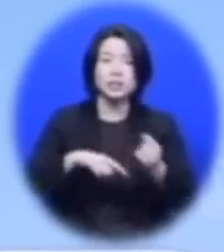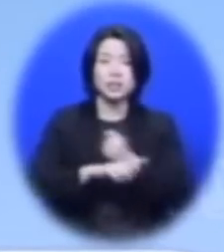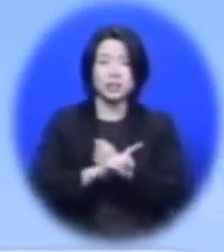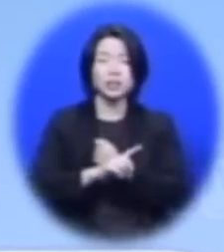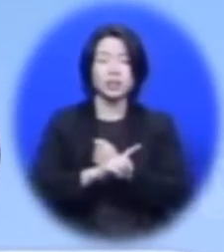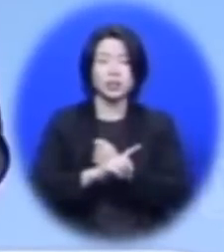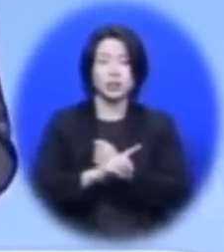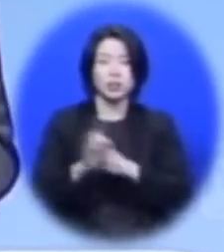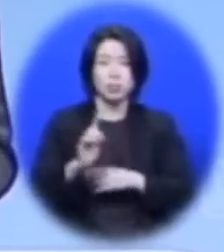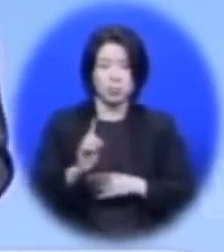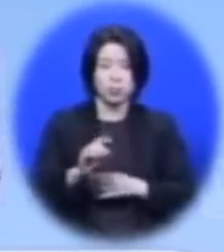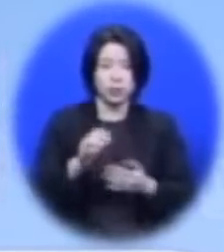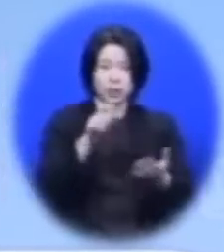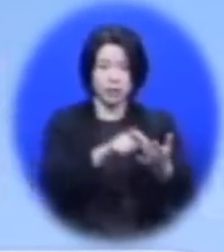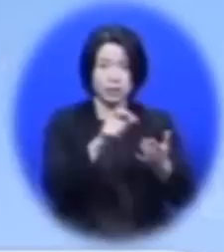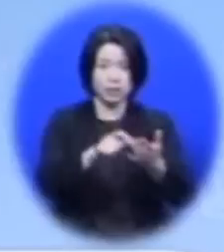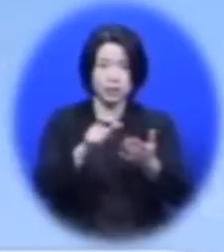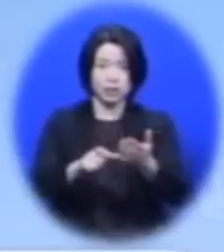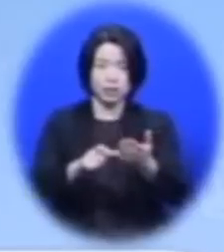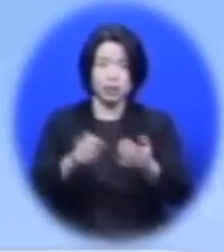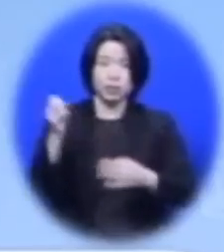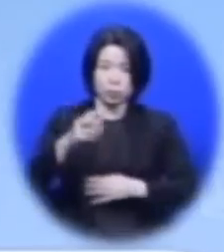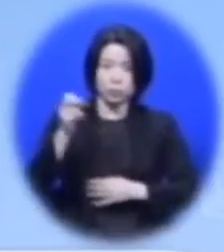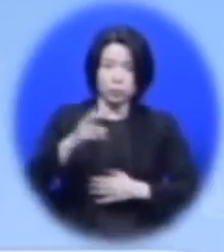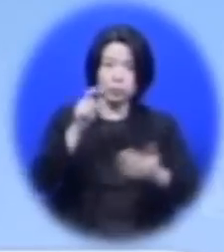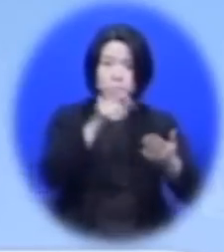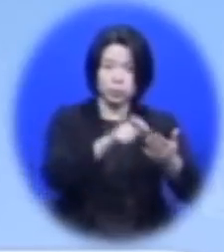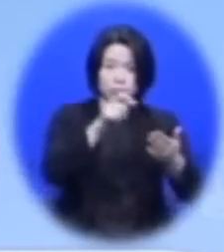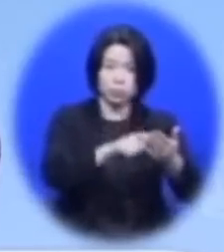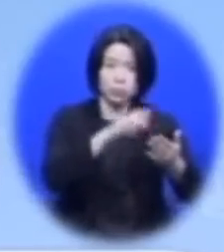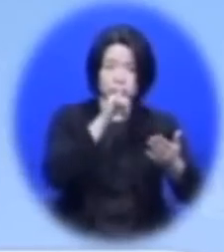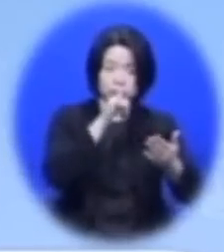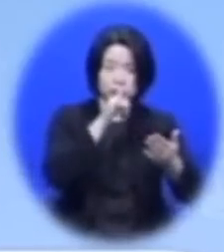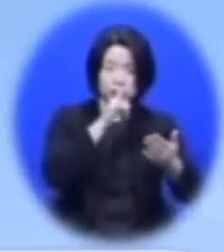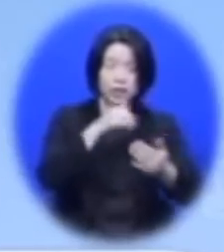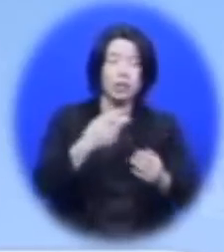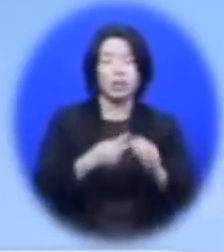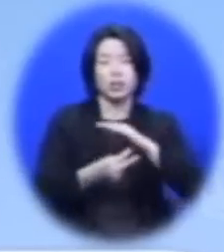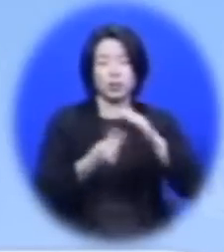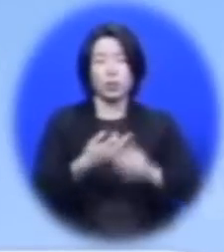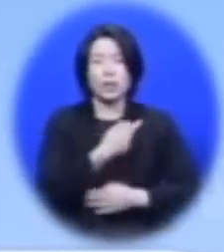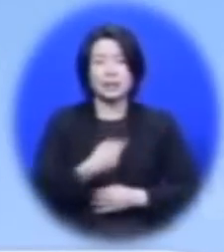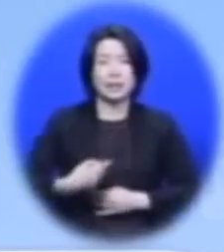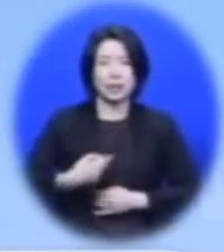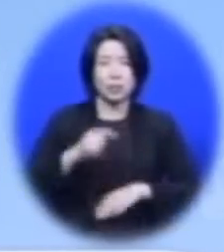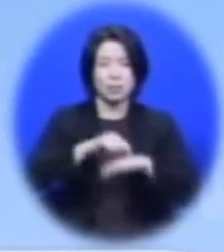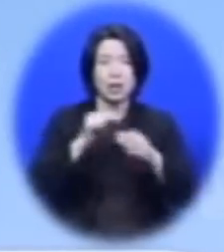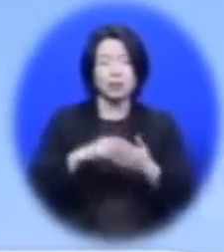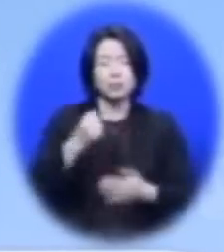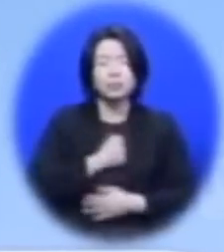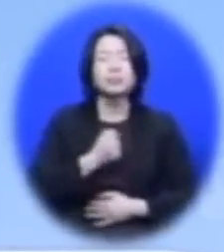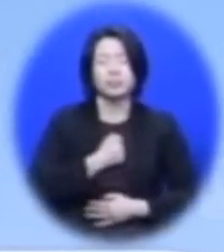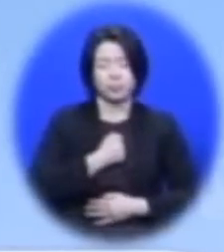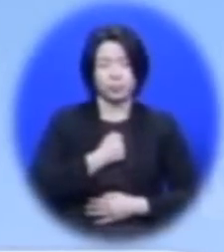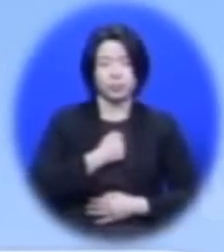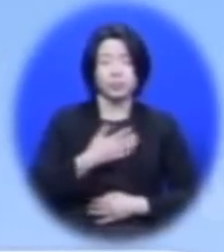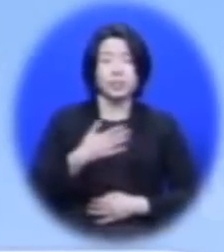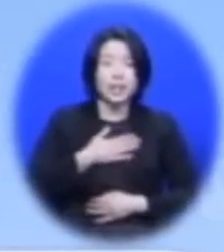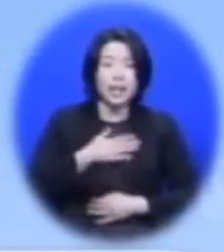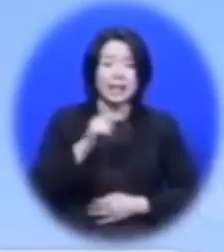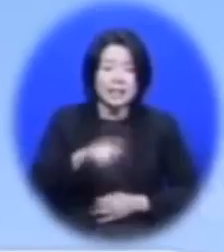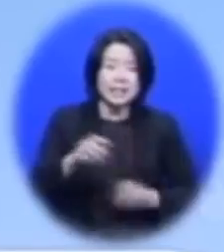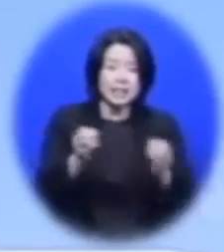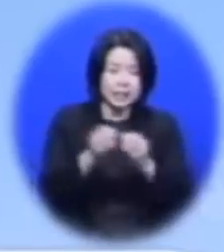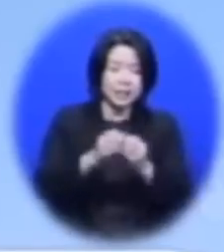이라고 계속 반복합니다. 요한사도 마음이 얼마나 답답한가를 말해주는 거예요. 내가 이 글을